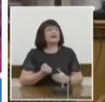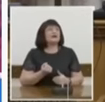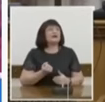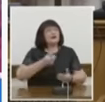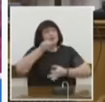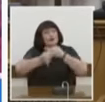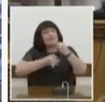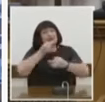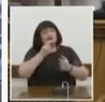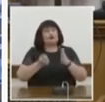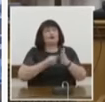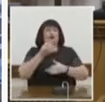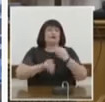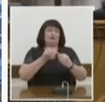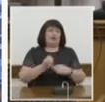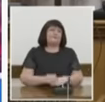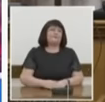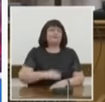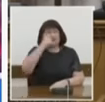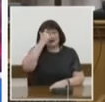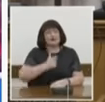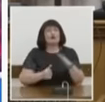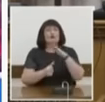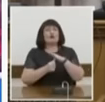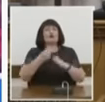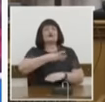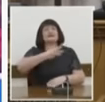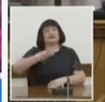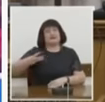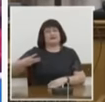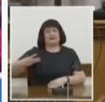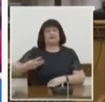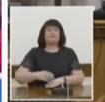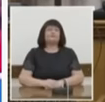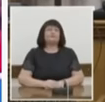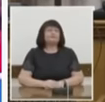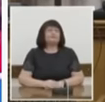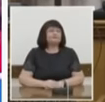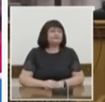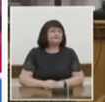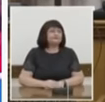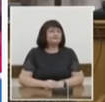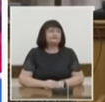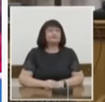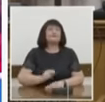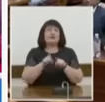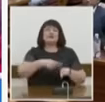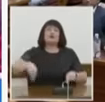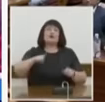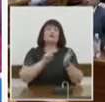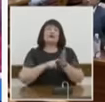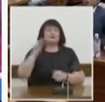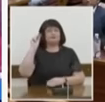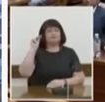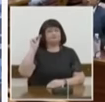σία έ τον καθρ δημοκρατικό κόμμα μα τα κρατάτε αυτά τα στελέχη αυτές οι πολιτικές να π αυτό μπορεί να ναι μέλος του κόμματος ς άνθρ δεν